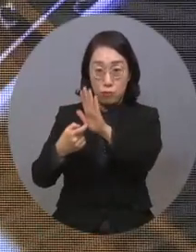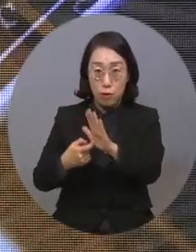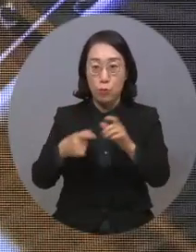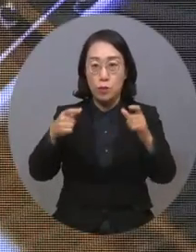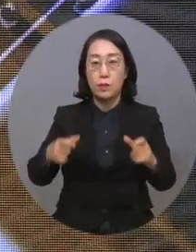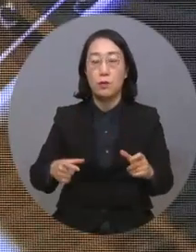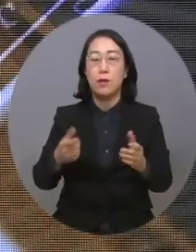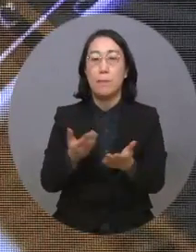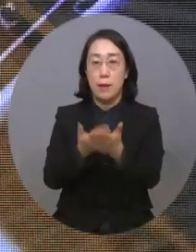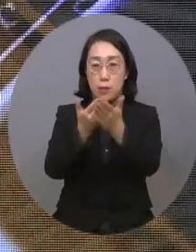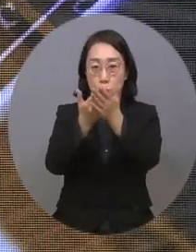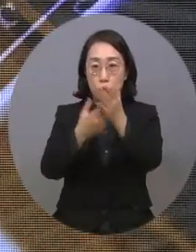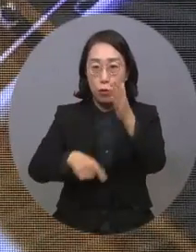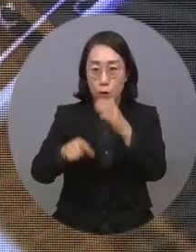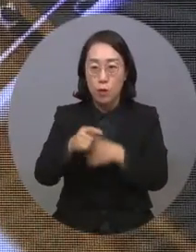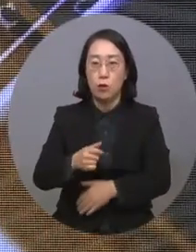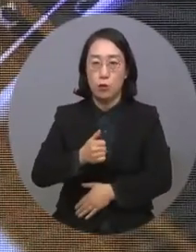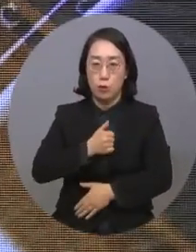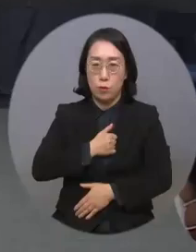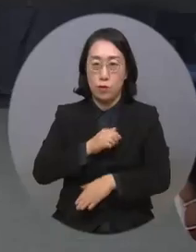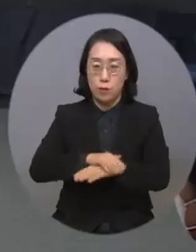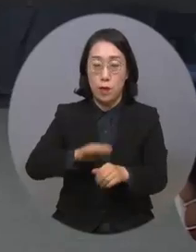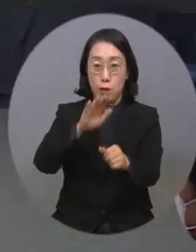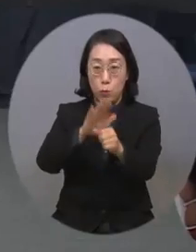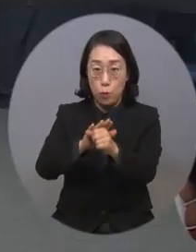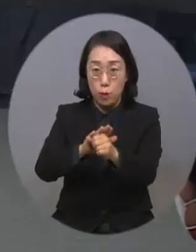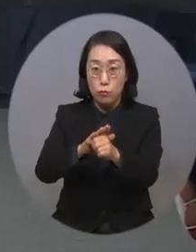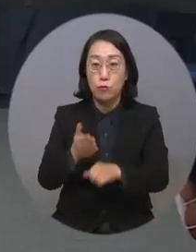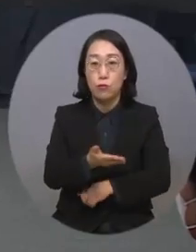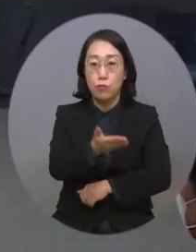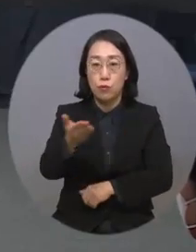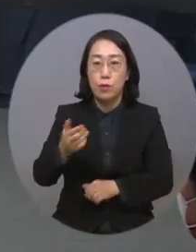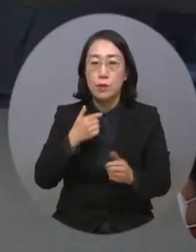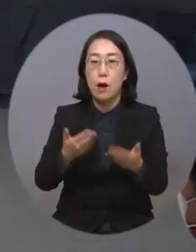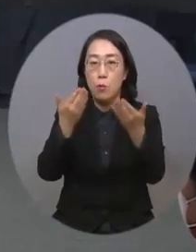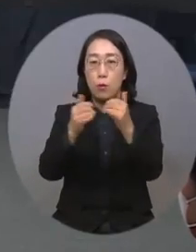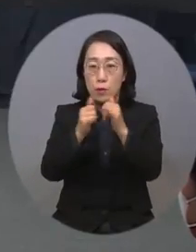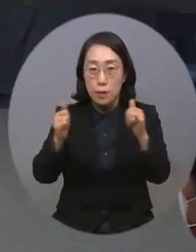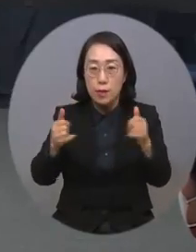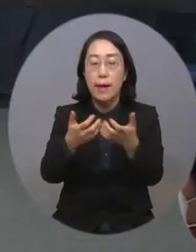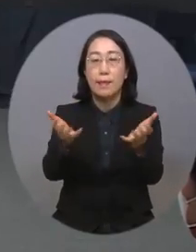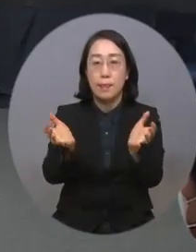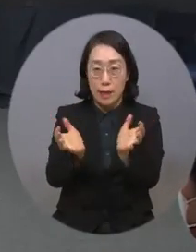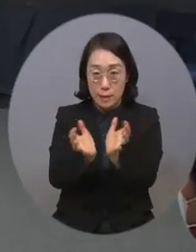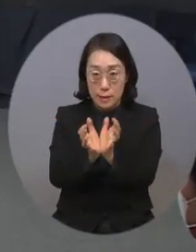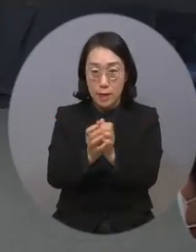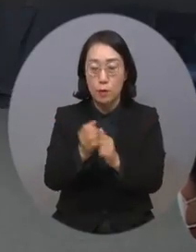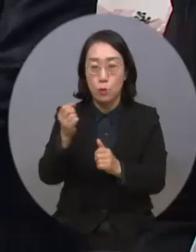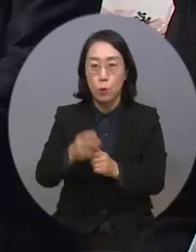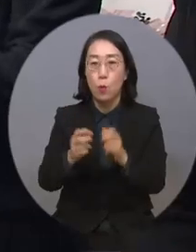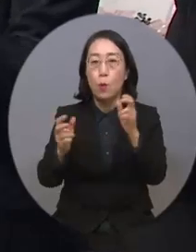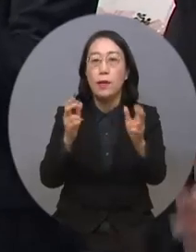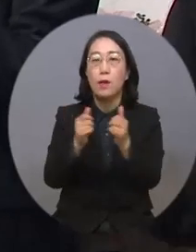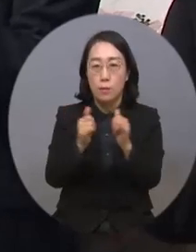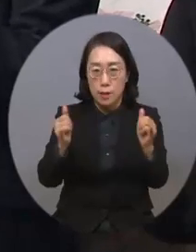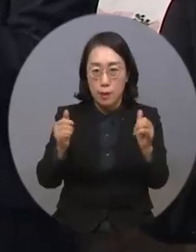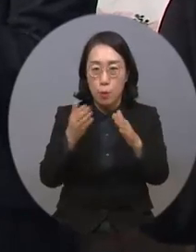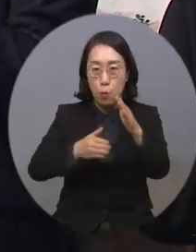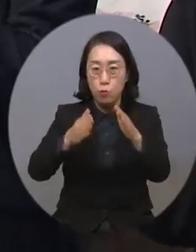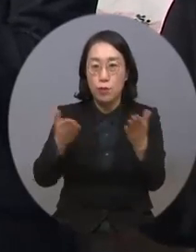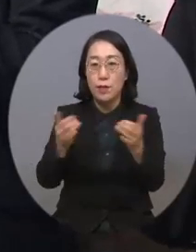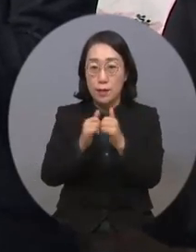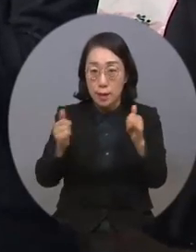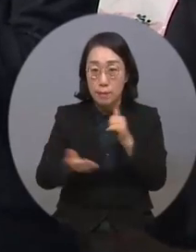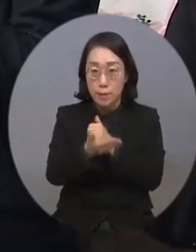물론 대한민국 정체성을 확립하는 데 기여한 자원봉사자와 복지 관련 단체, 기업인, 공무원 등을